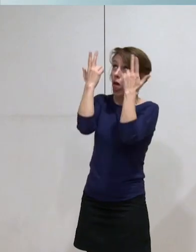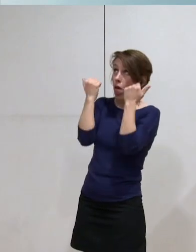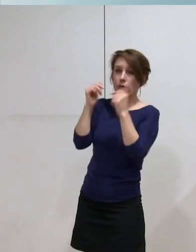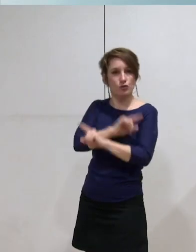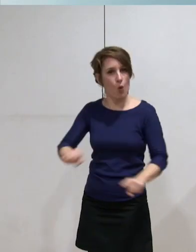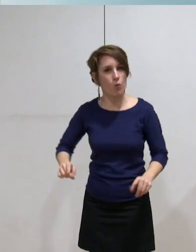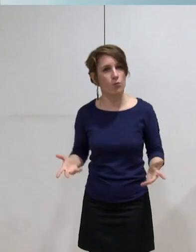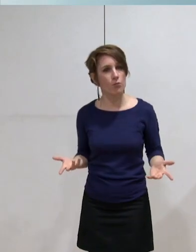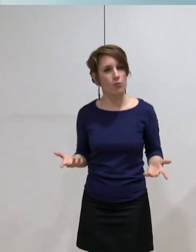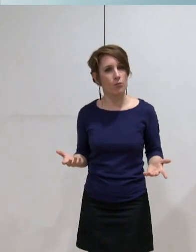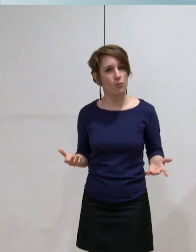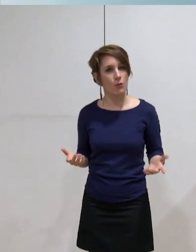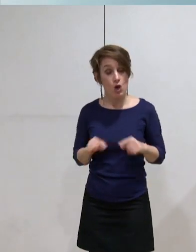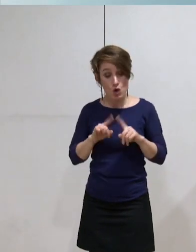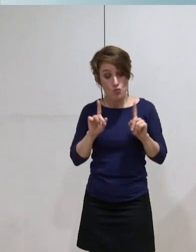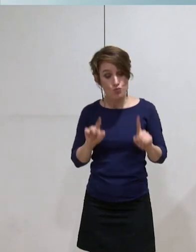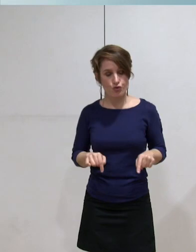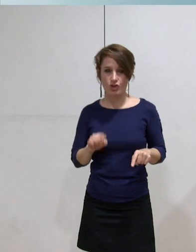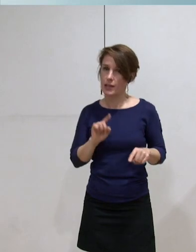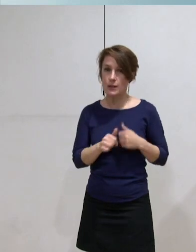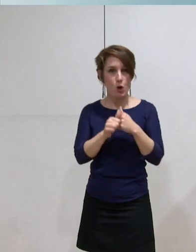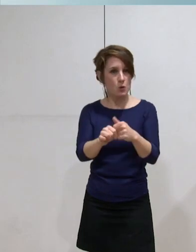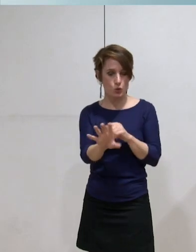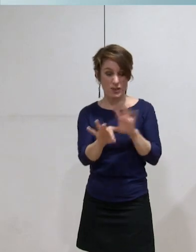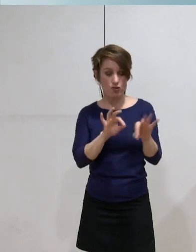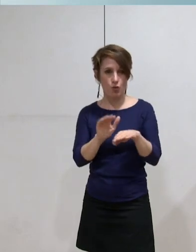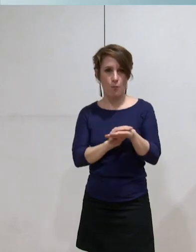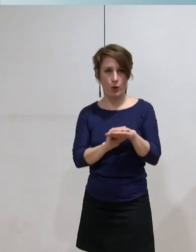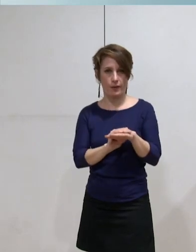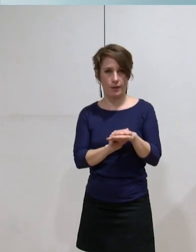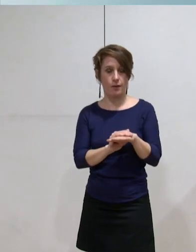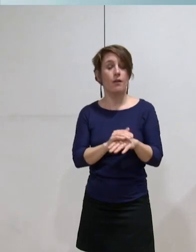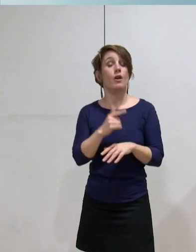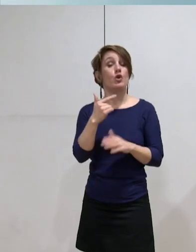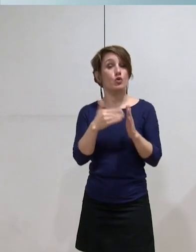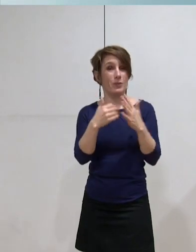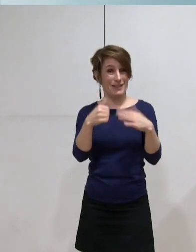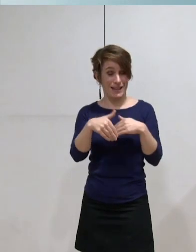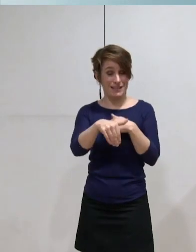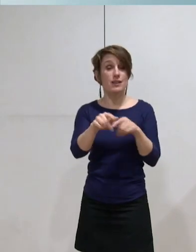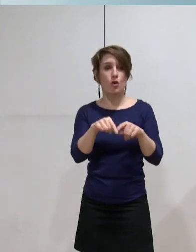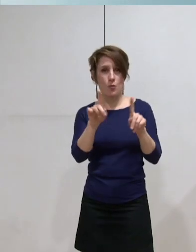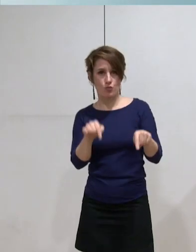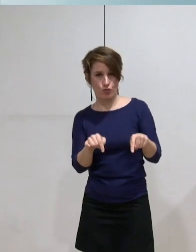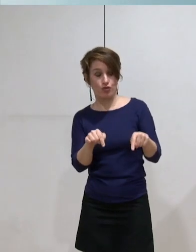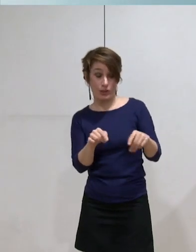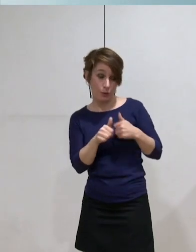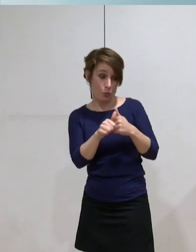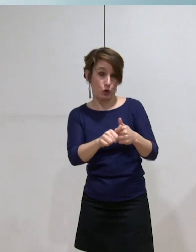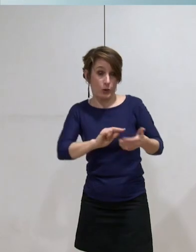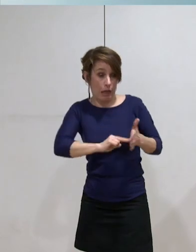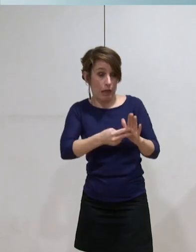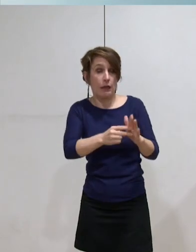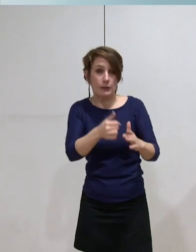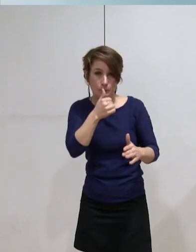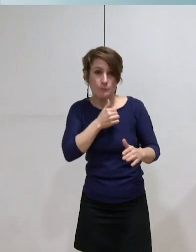le redis un budget est avant tout un acte politique et le budget 2016 de la ville de Grenoble tout en tenant compte des contrainte qui pèseent